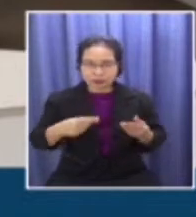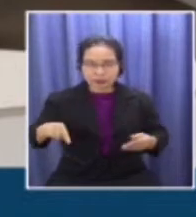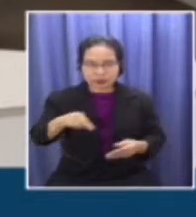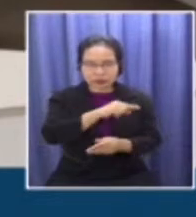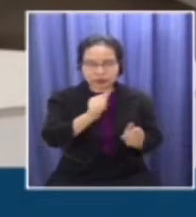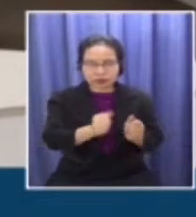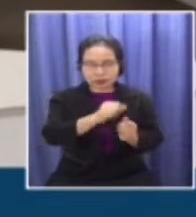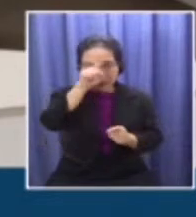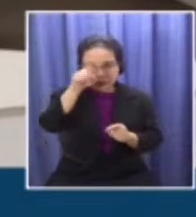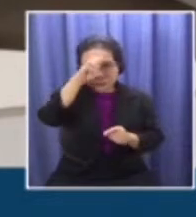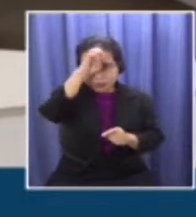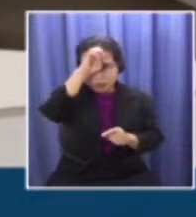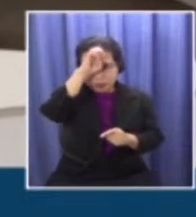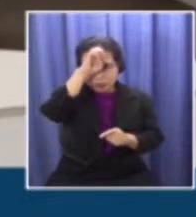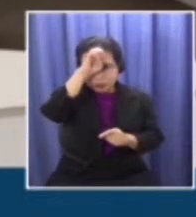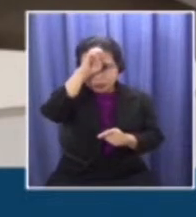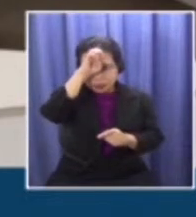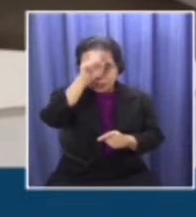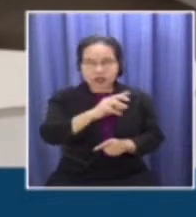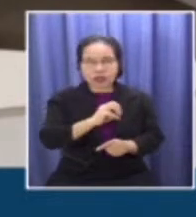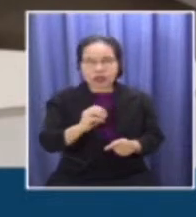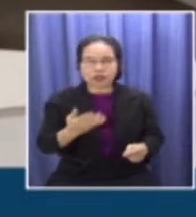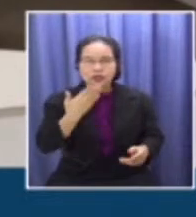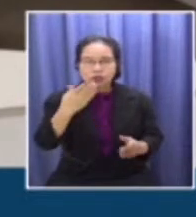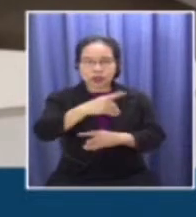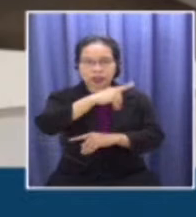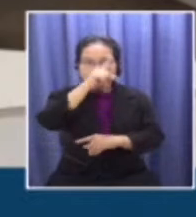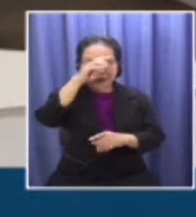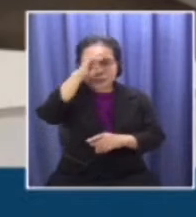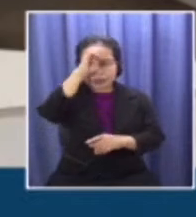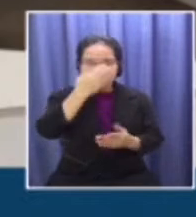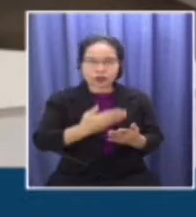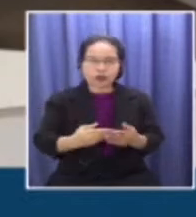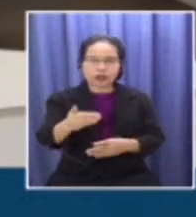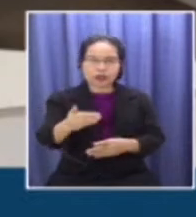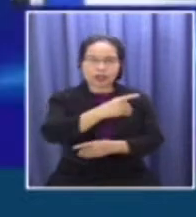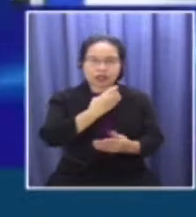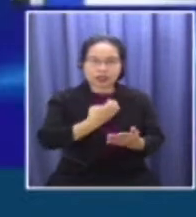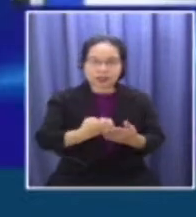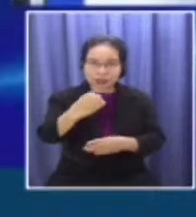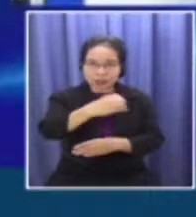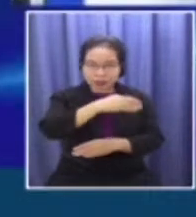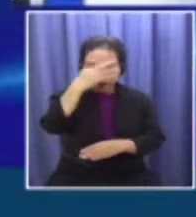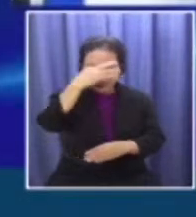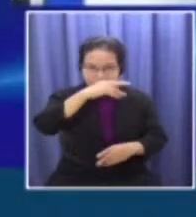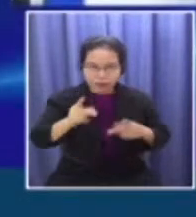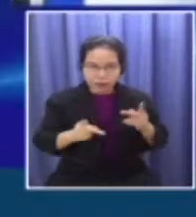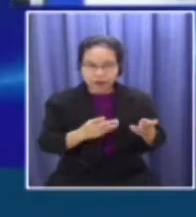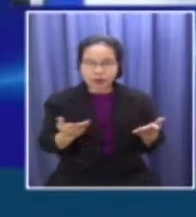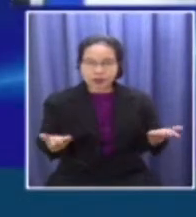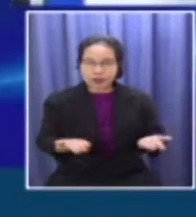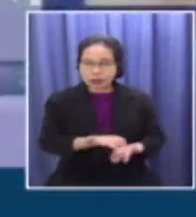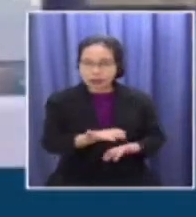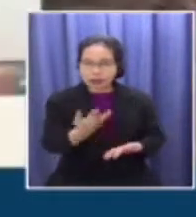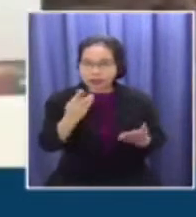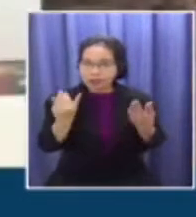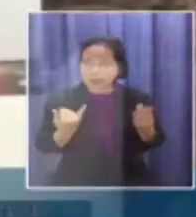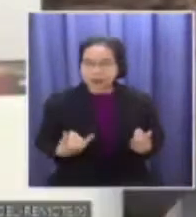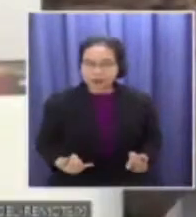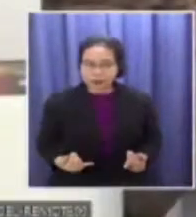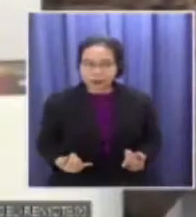Onyankopɔn asɛm. Abio yɛda Onyankopɔn ase sɛ wama yɛn akwanya pa te sɛ yi.